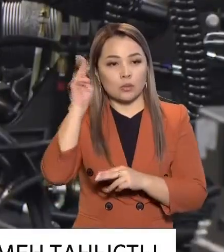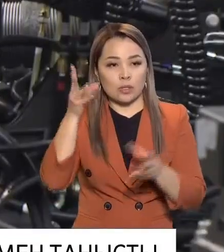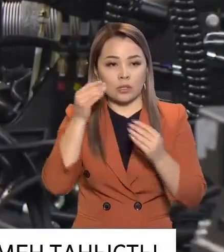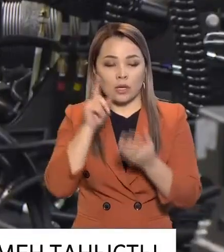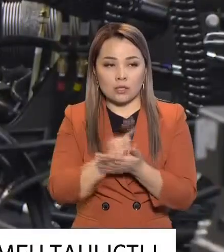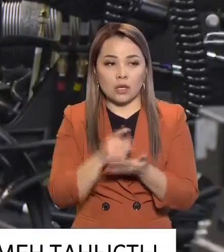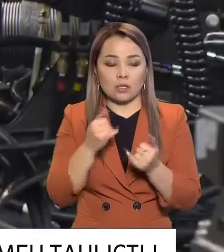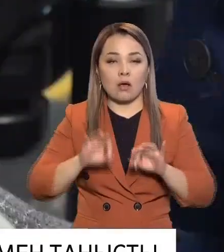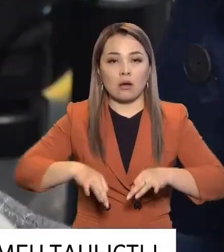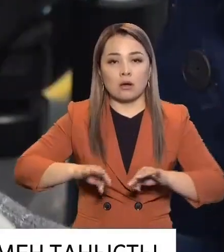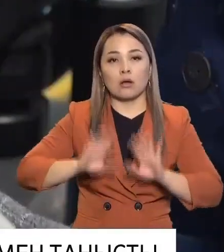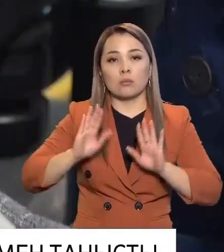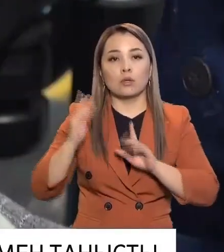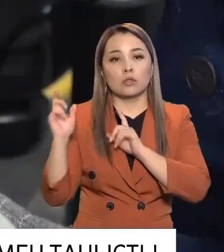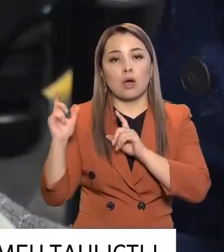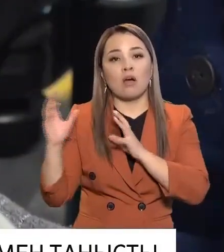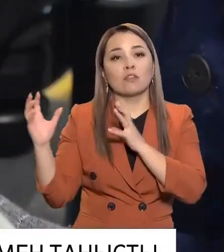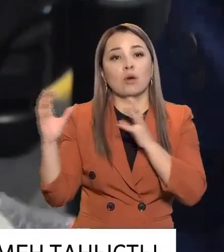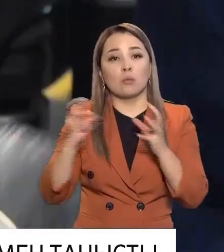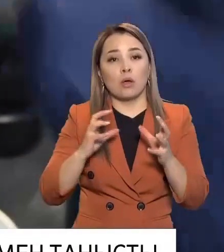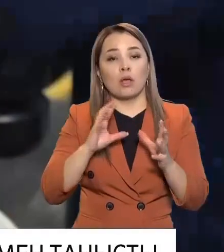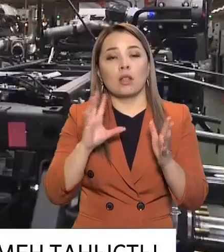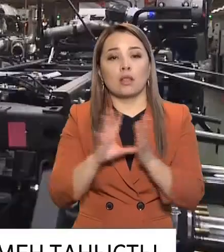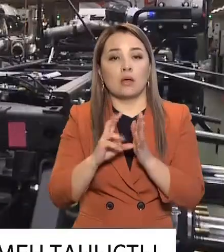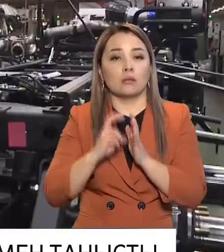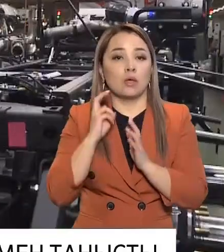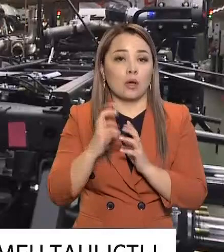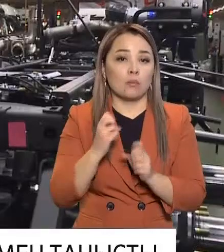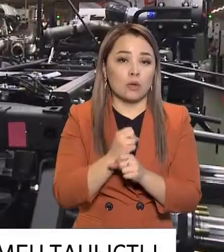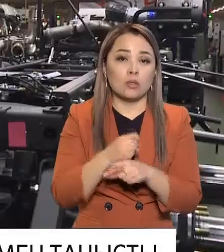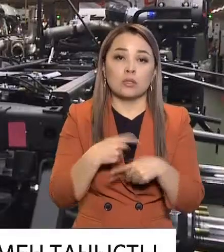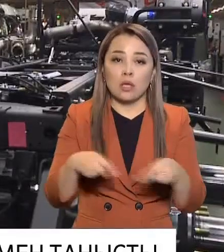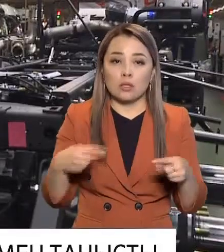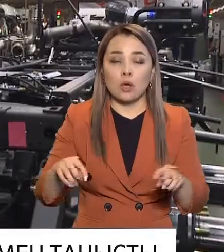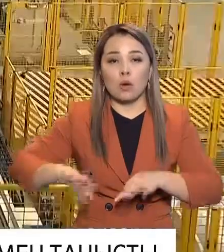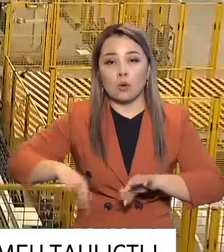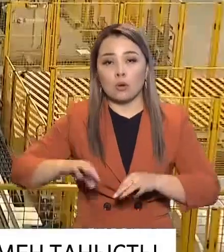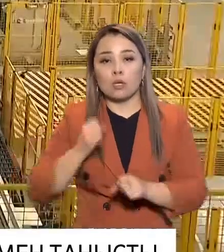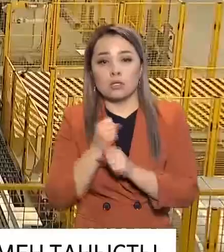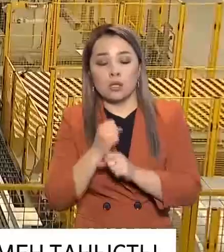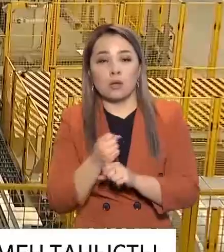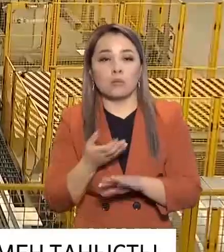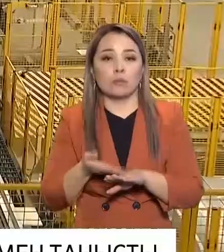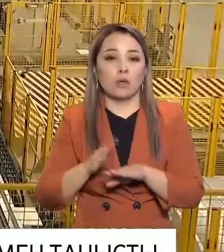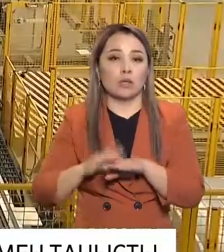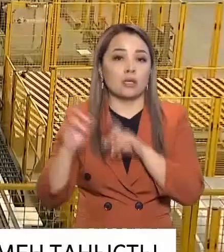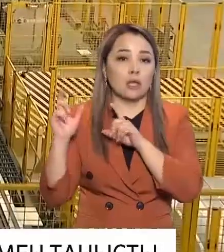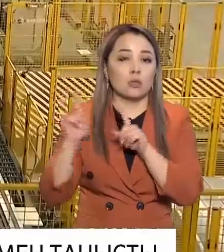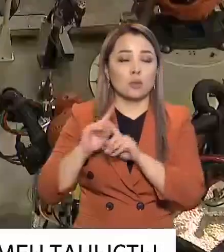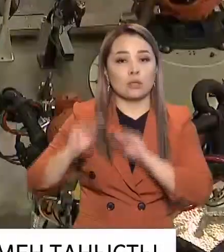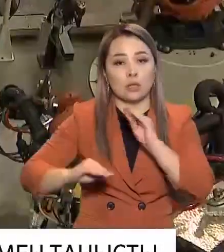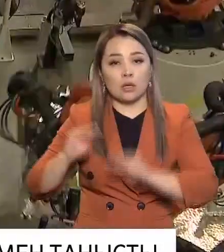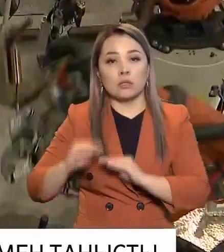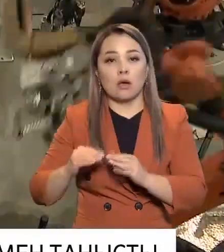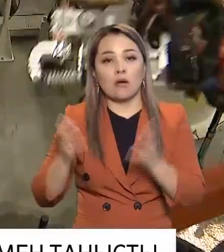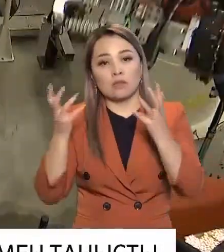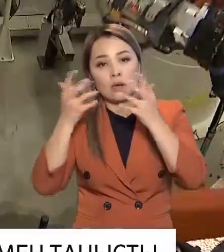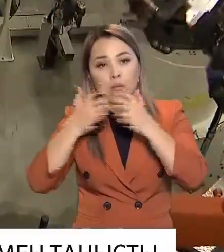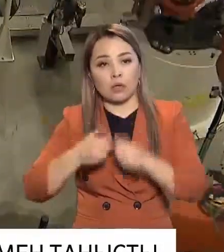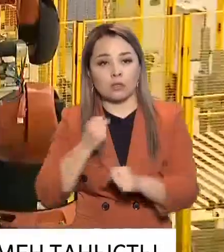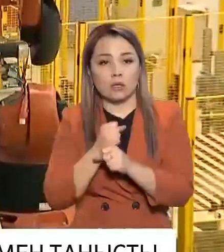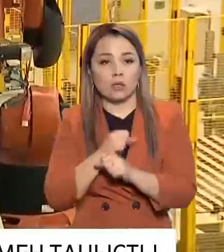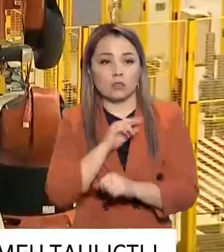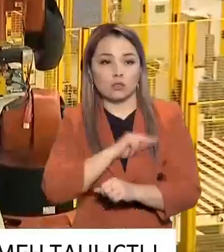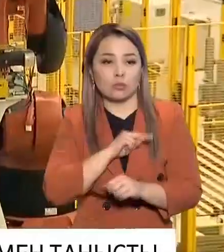жүк көлігін ғана емес, сонымен қатар автобус пен электробус және түрлі салалық көліктер шығарады. Сауд жұмысы барынша